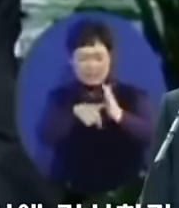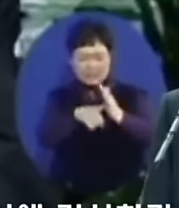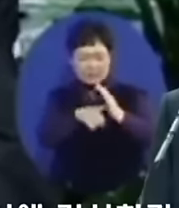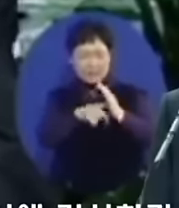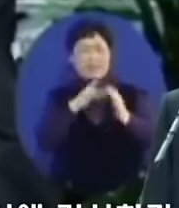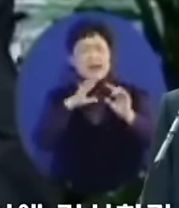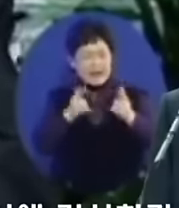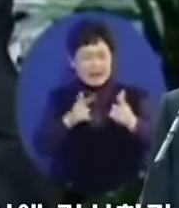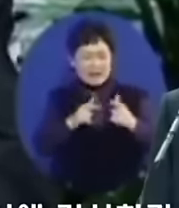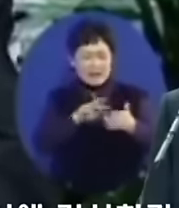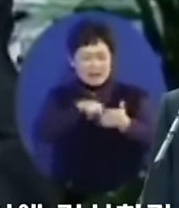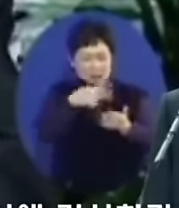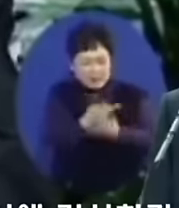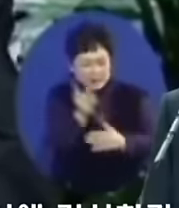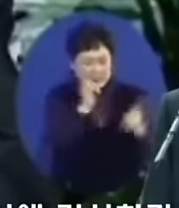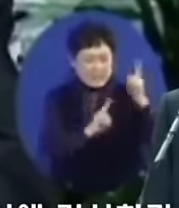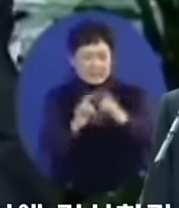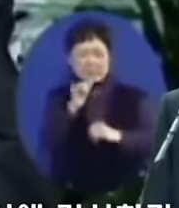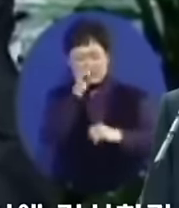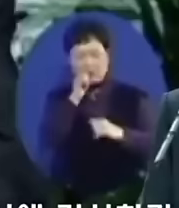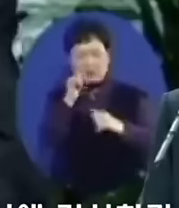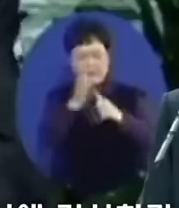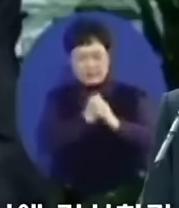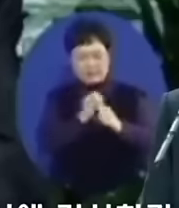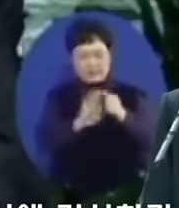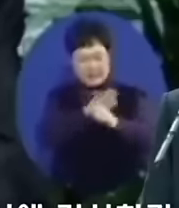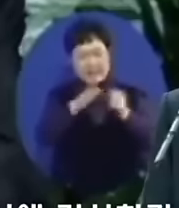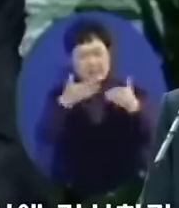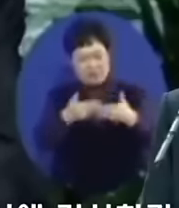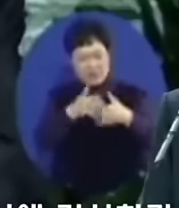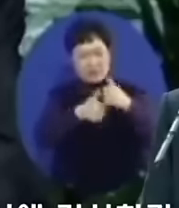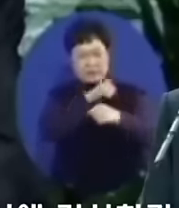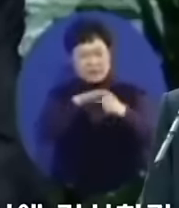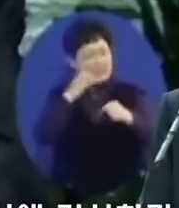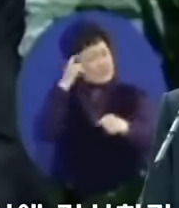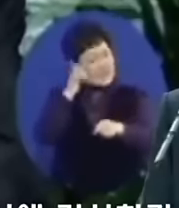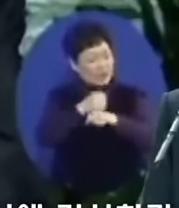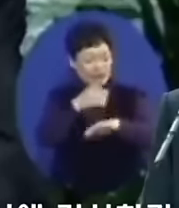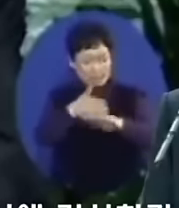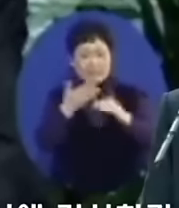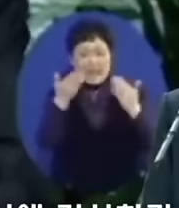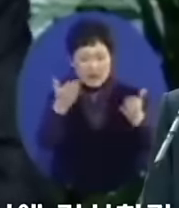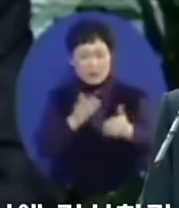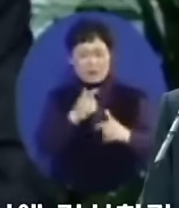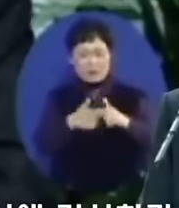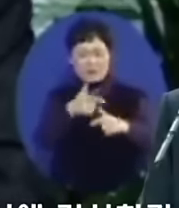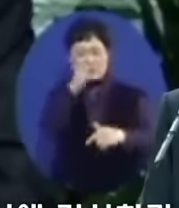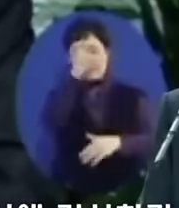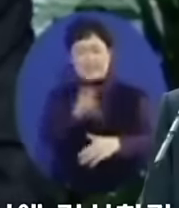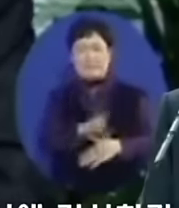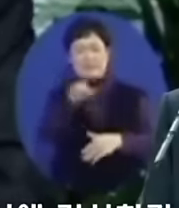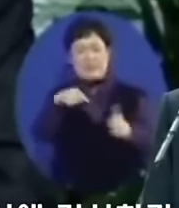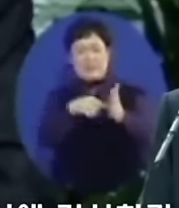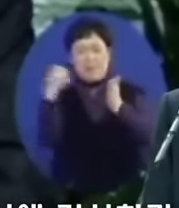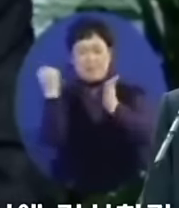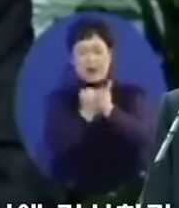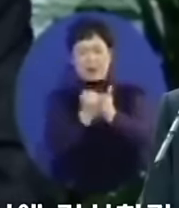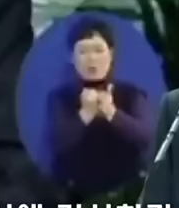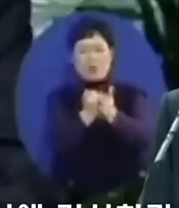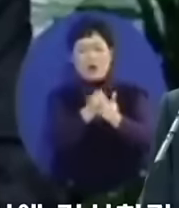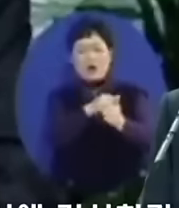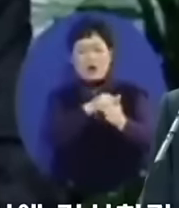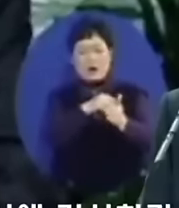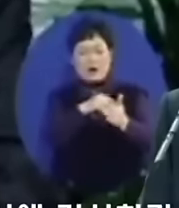입었을 때도 사랑하여 붙들어 주시는 것입니다. 하나님의 사랑을 생각하고 감사하고 예수님이 십자가에 못 박혀 몸짓고 피